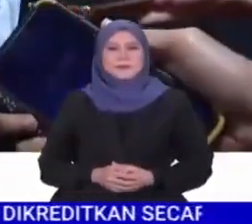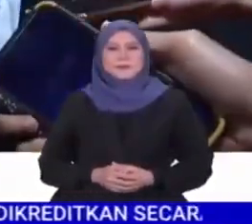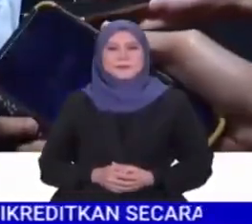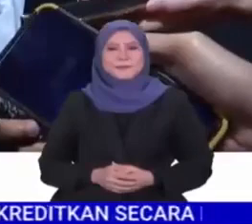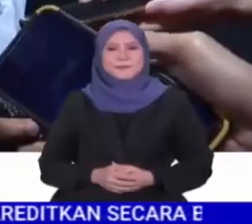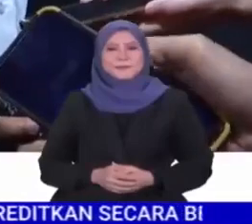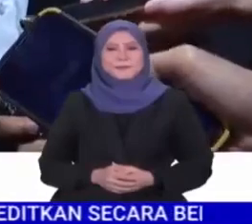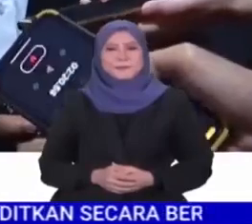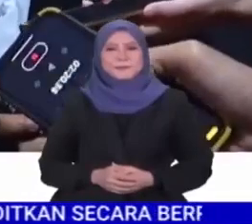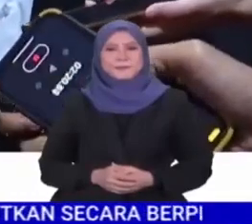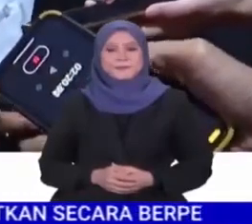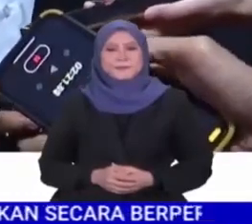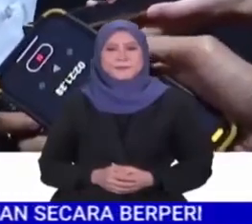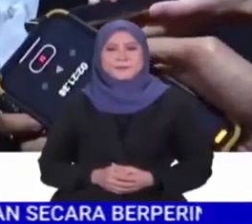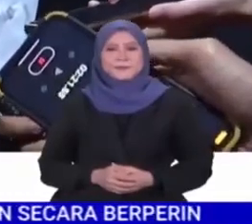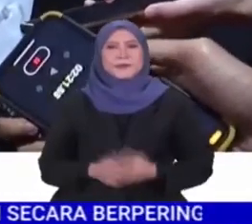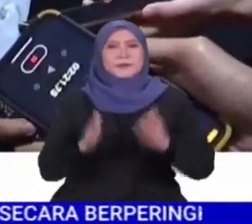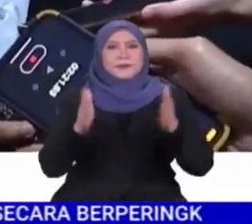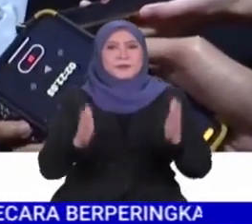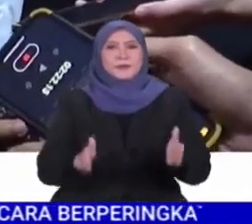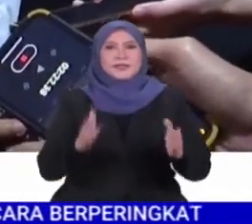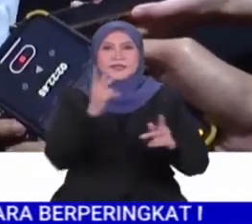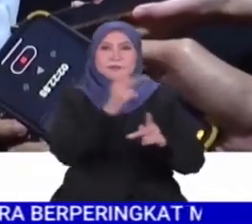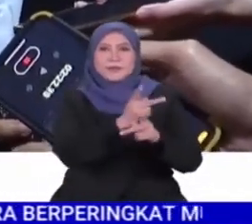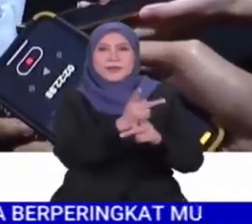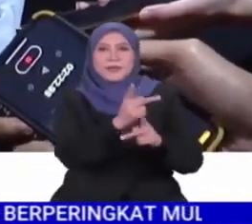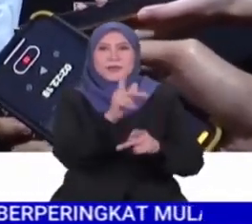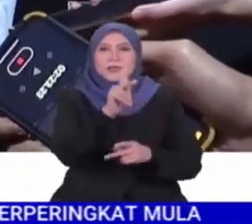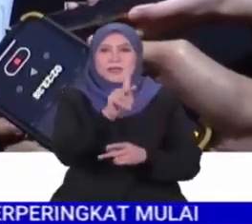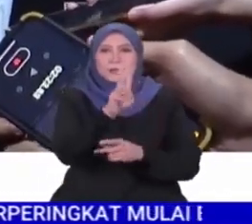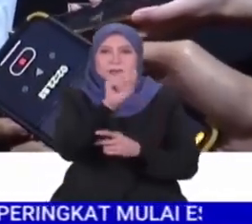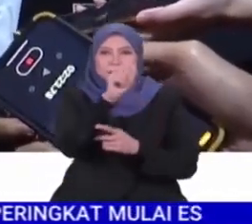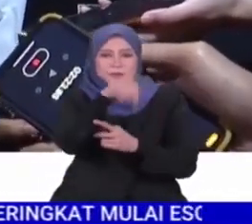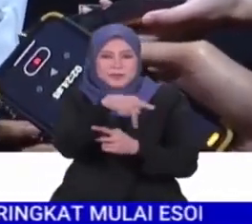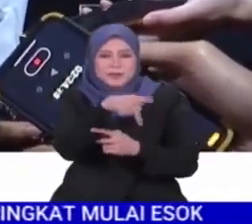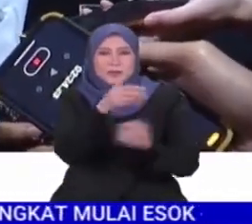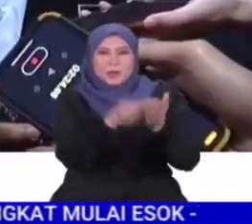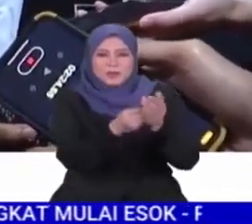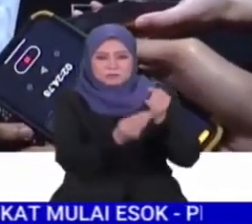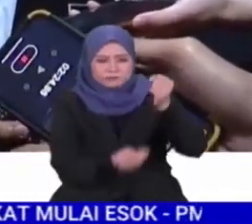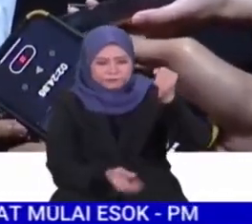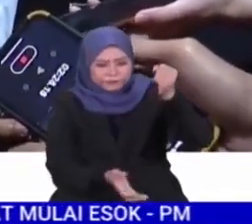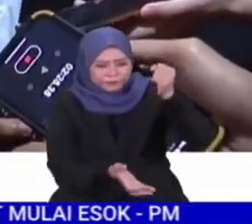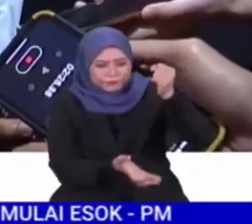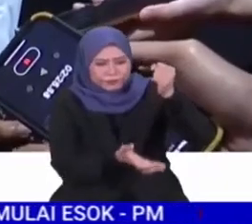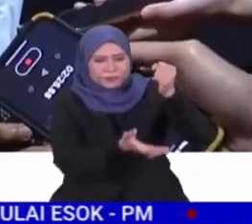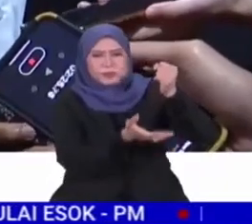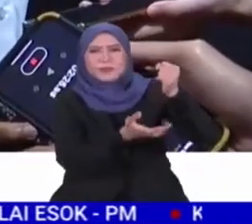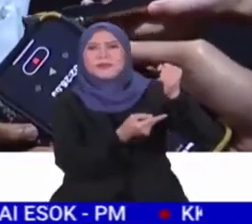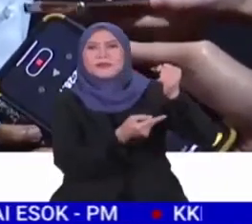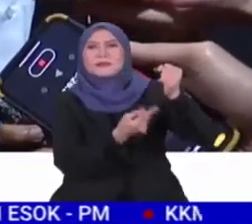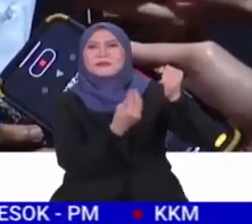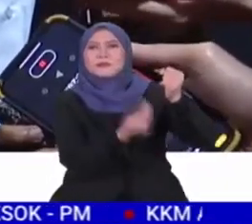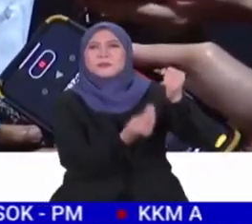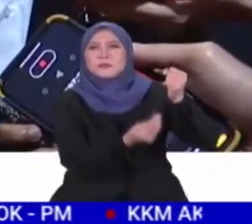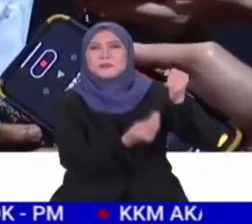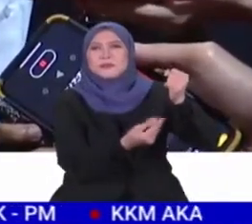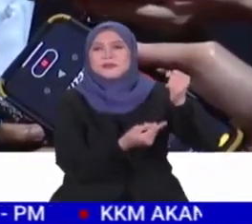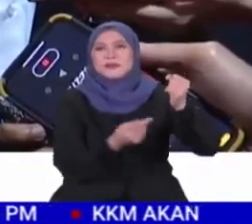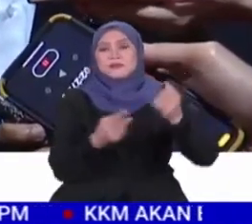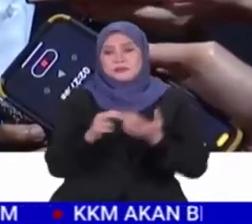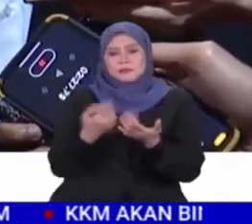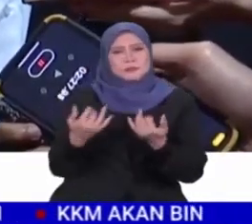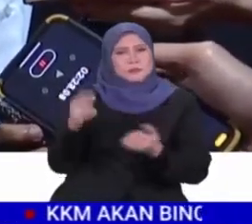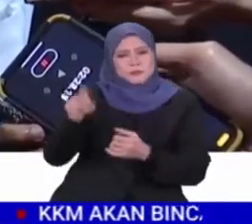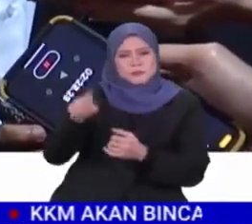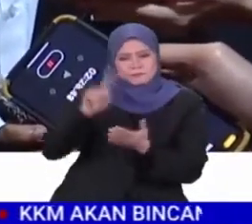Kalau tengok ada orang yang simpan KWSP itu, duit itu sedikit sekali. Jadi saya kena timbang tentang keperluan yang mendesak dan juga